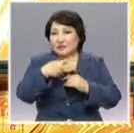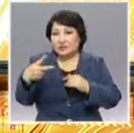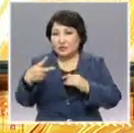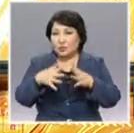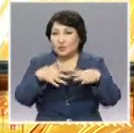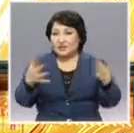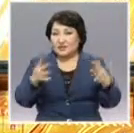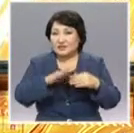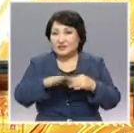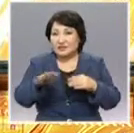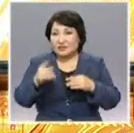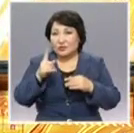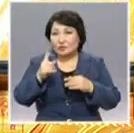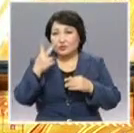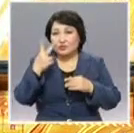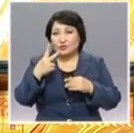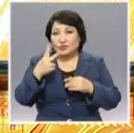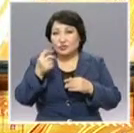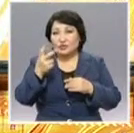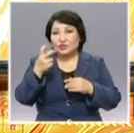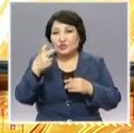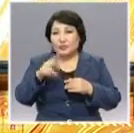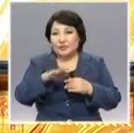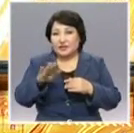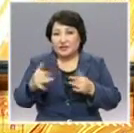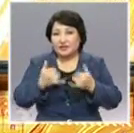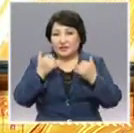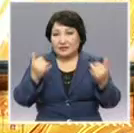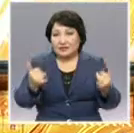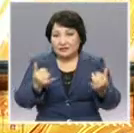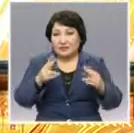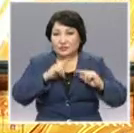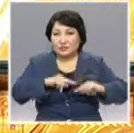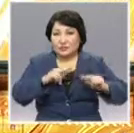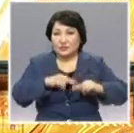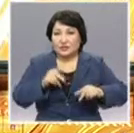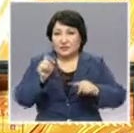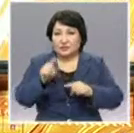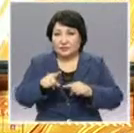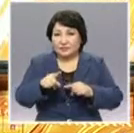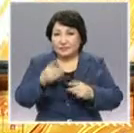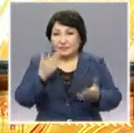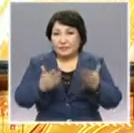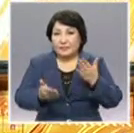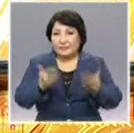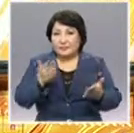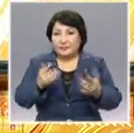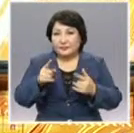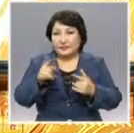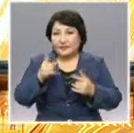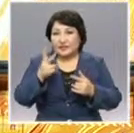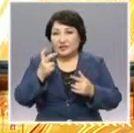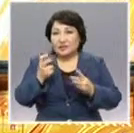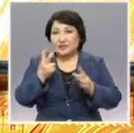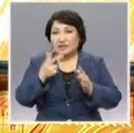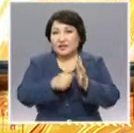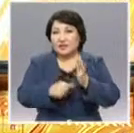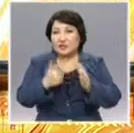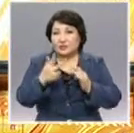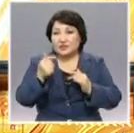балаға арналған. Сонда біз қазір сол жұмыстарды істеп жатырмыз. Ол енді бағана жерде 263 гектар